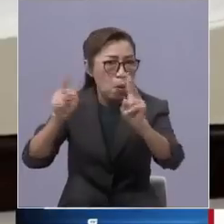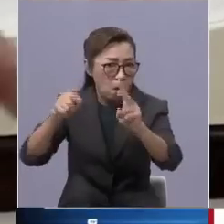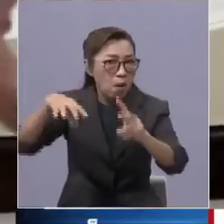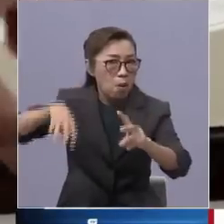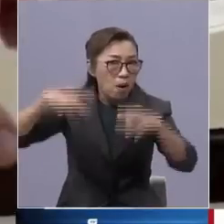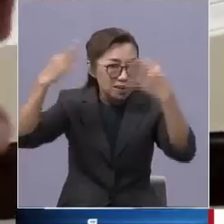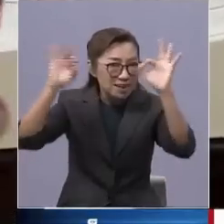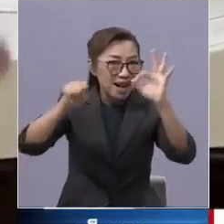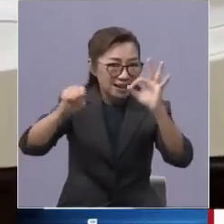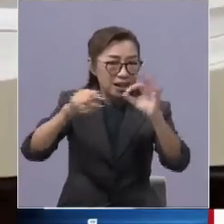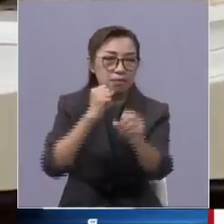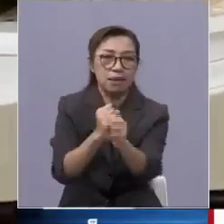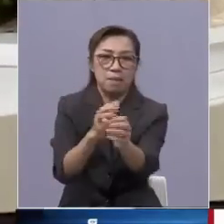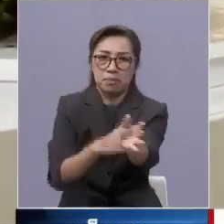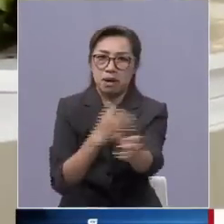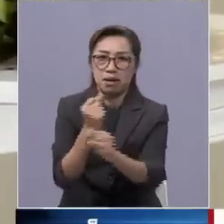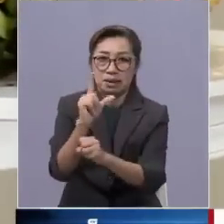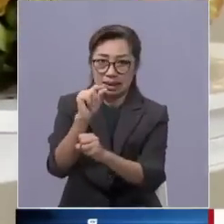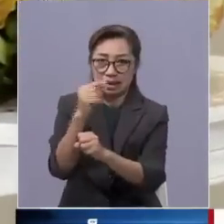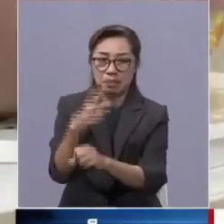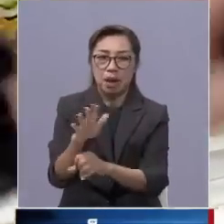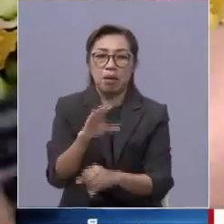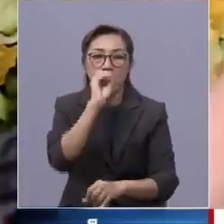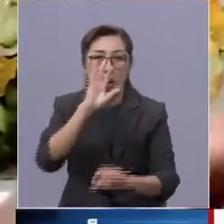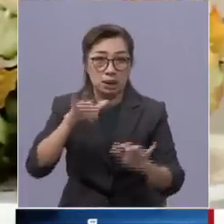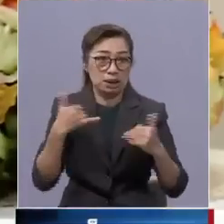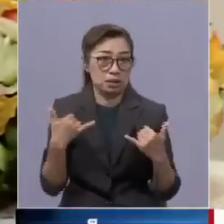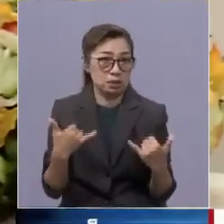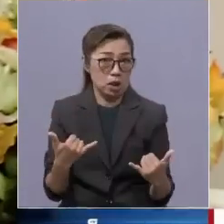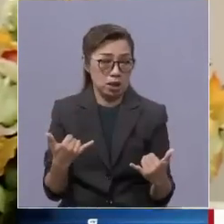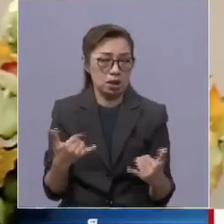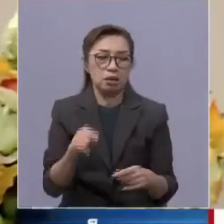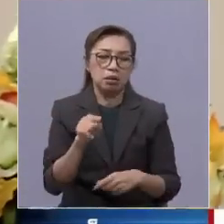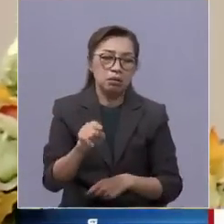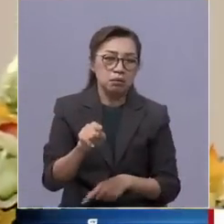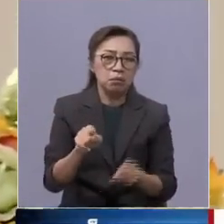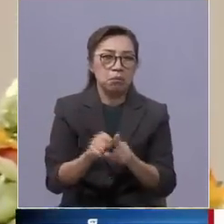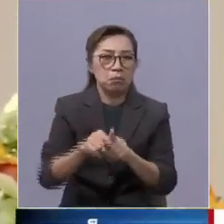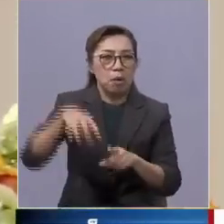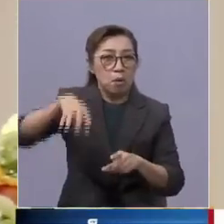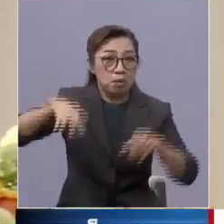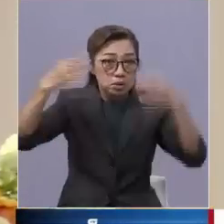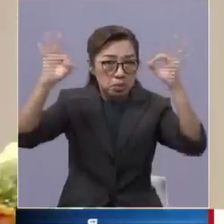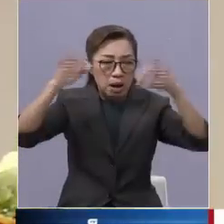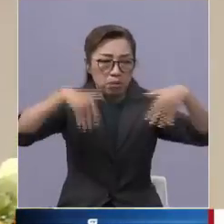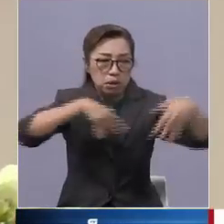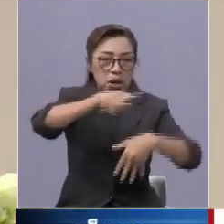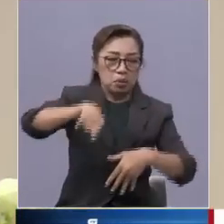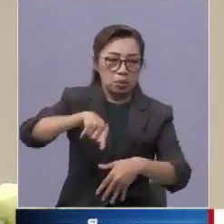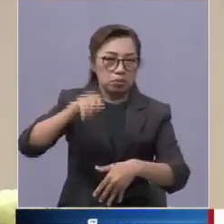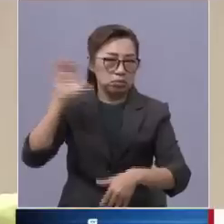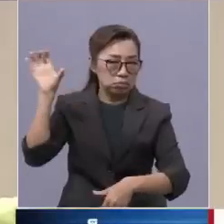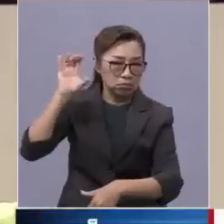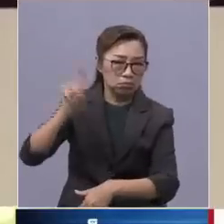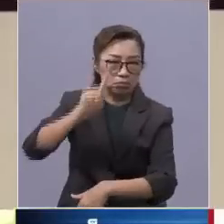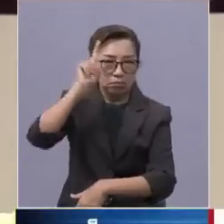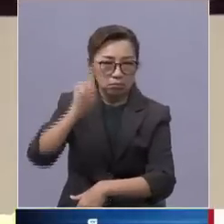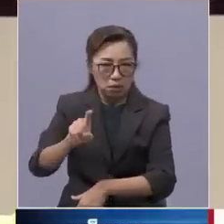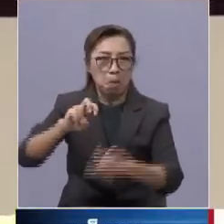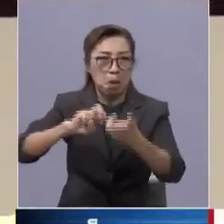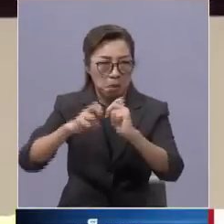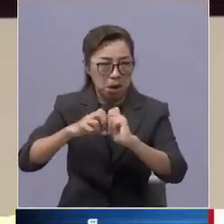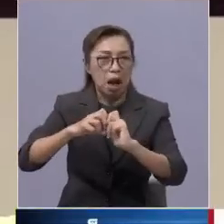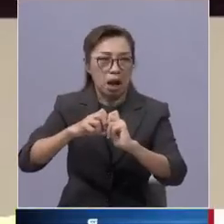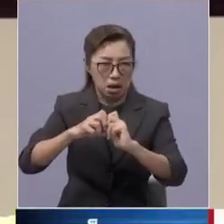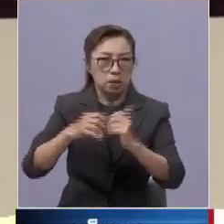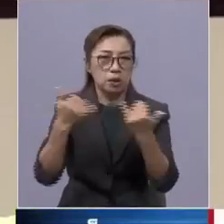20ปีเนี่ยนะครับอาจารย์บอกว่ายุคนี้เนี่ยน่าจะเป็นยุคที่ความเชื่อมั่นในองค์กรอิสระมีปัญหาการตรวจสอบถ่วงดุลทำไม่